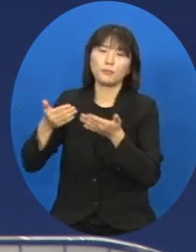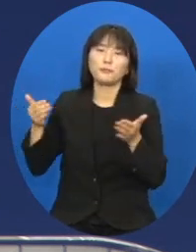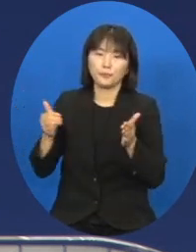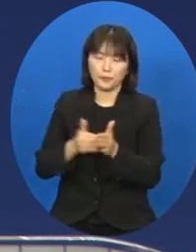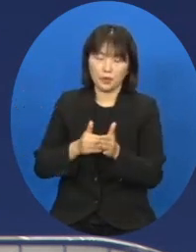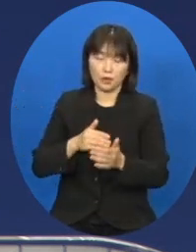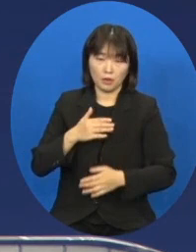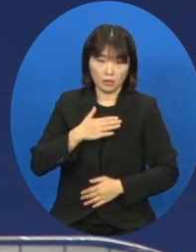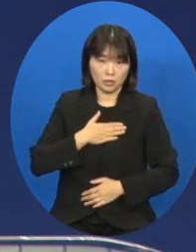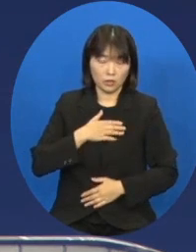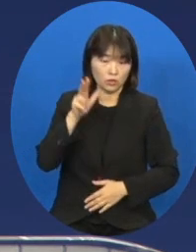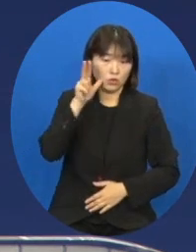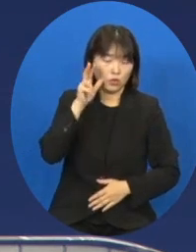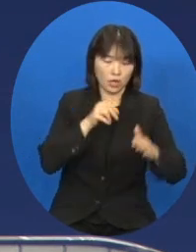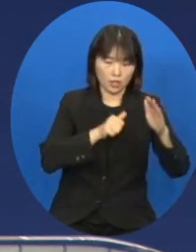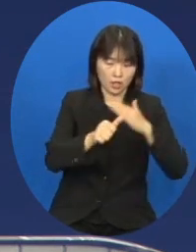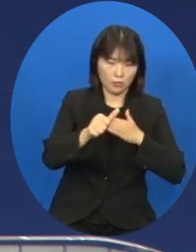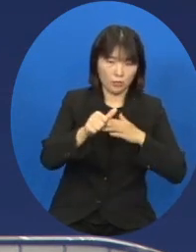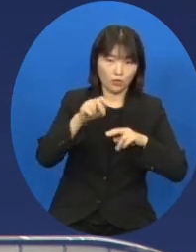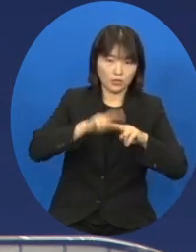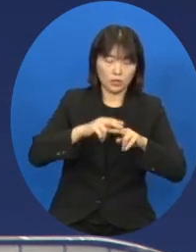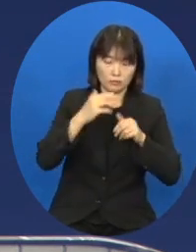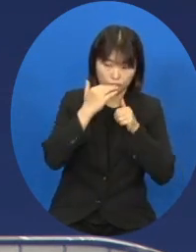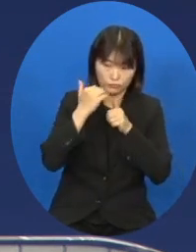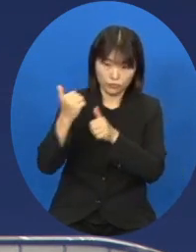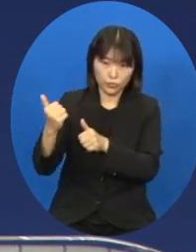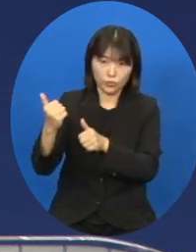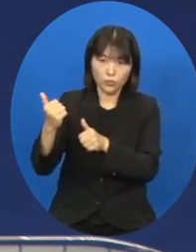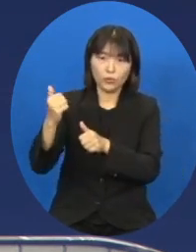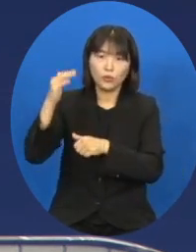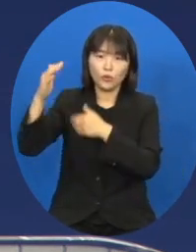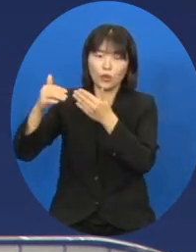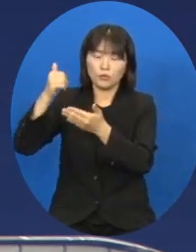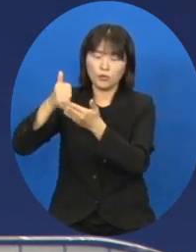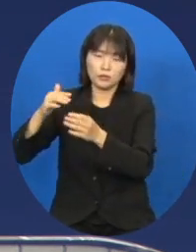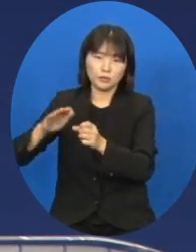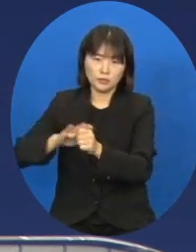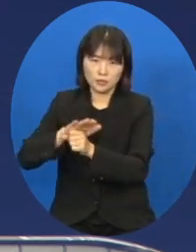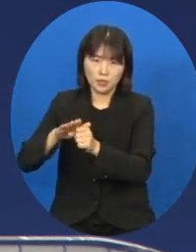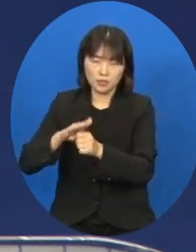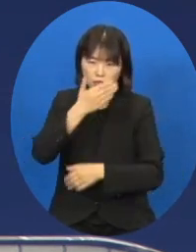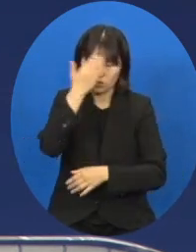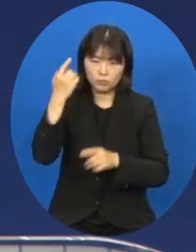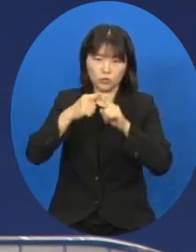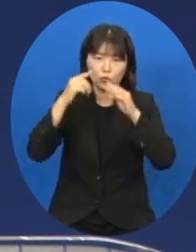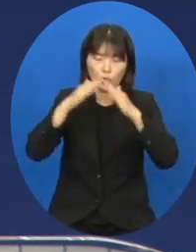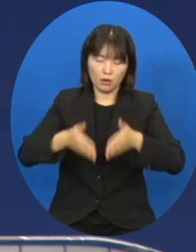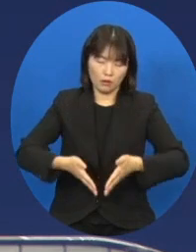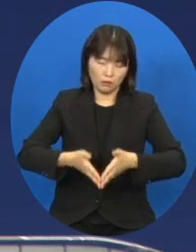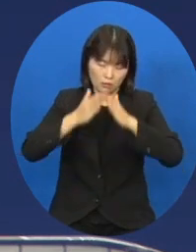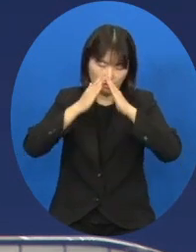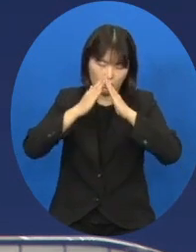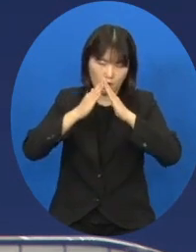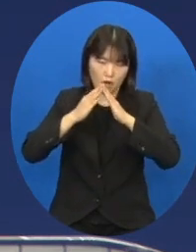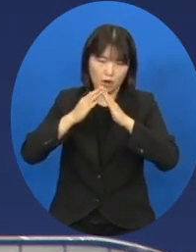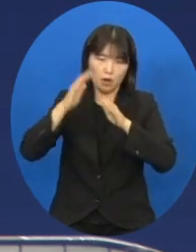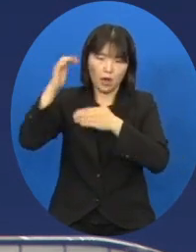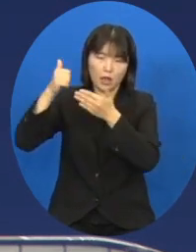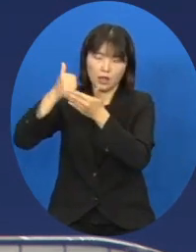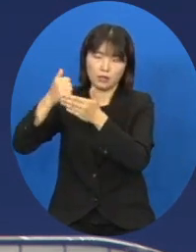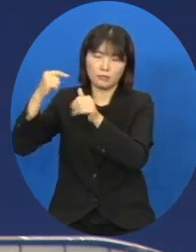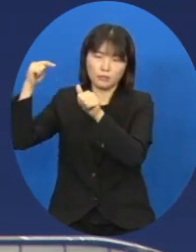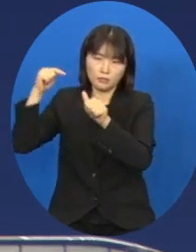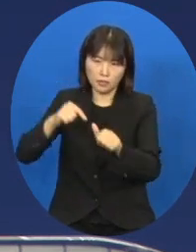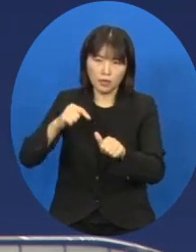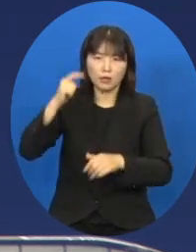저는 여호수아 대표 자리로의 부르심을 하나님께서 사랑하시는 젊은이 교회를 세워내라는 사명이라